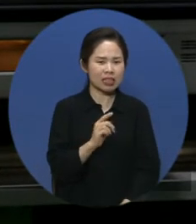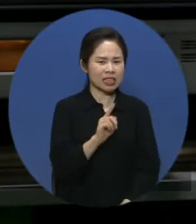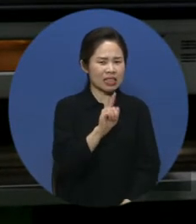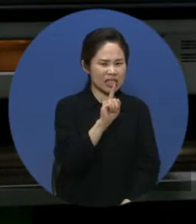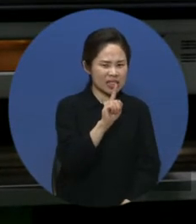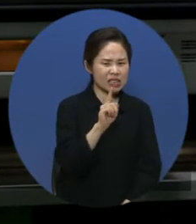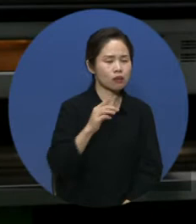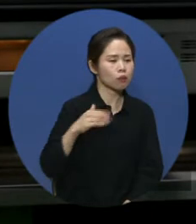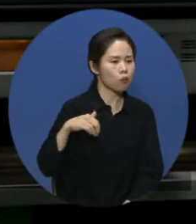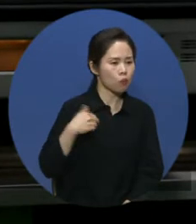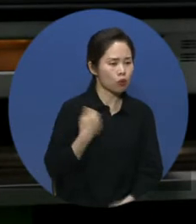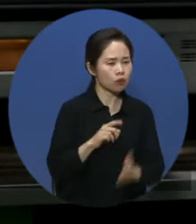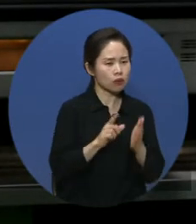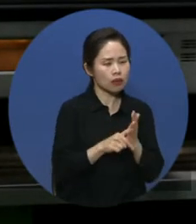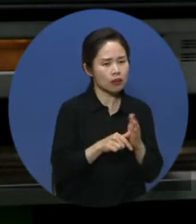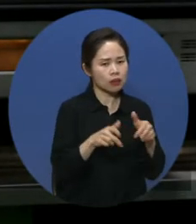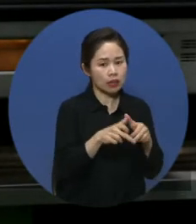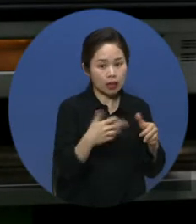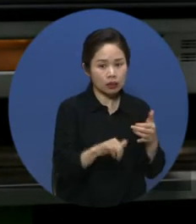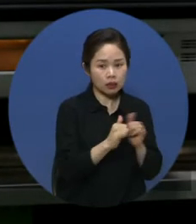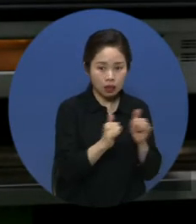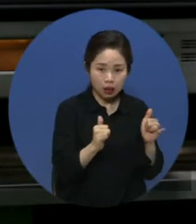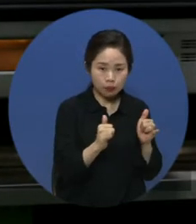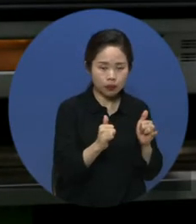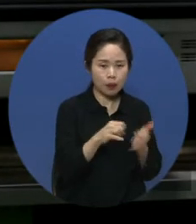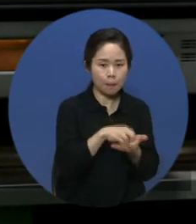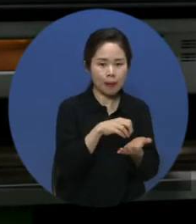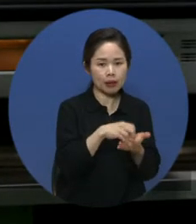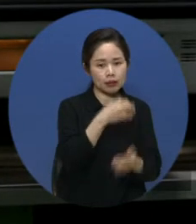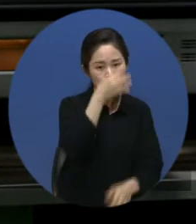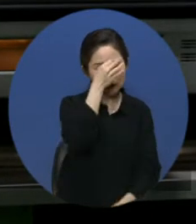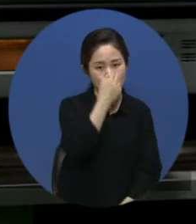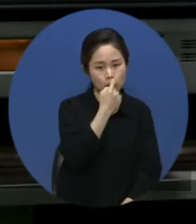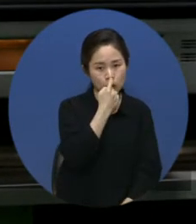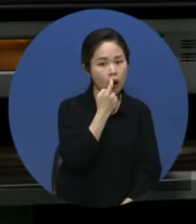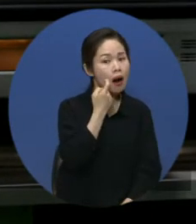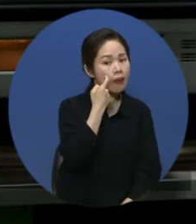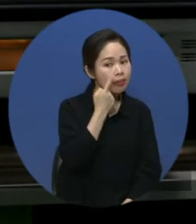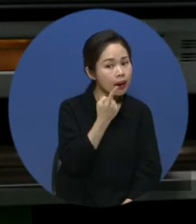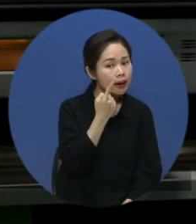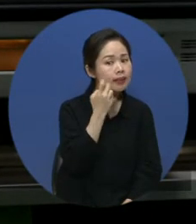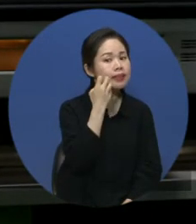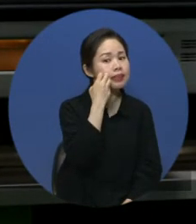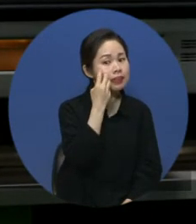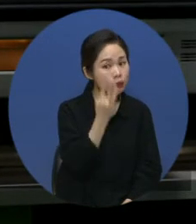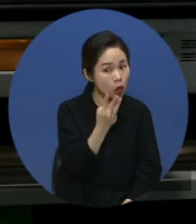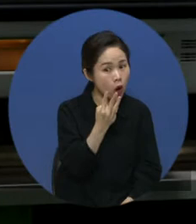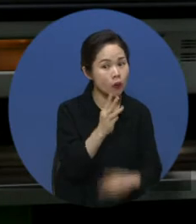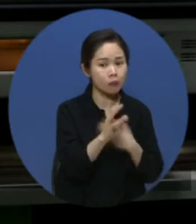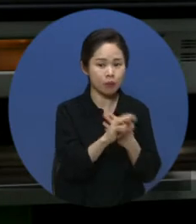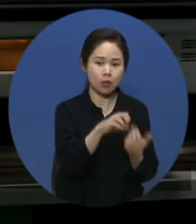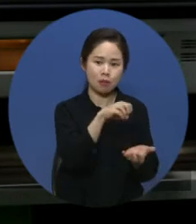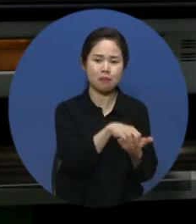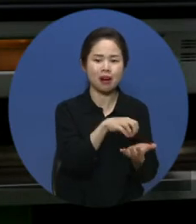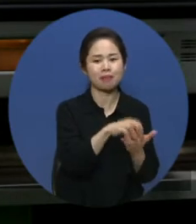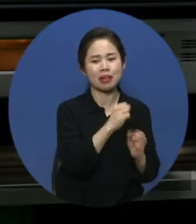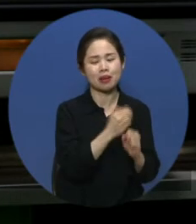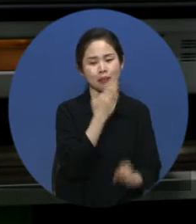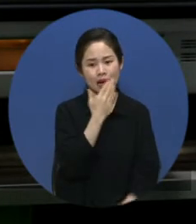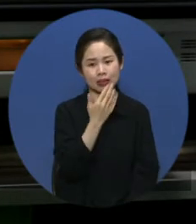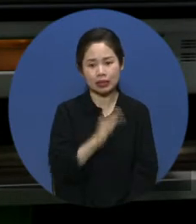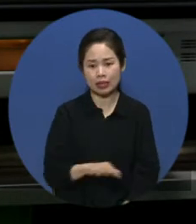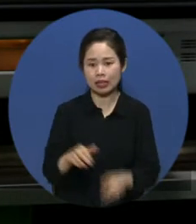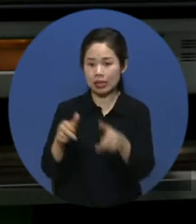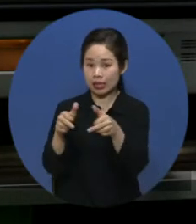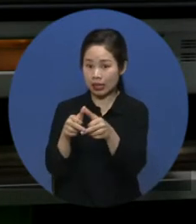일반인이라고 한다면 약 한 달에서 3개월 정도면 그래도 이렇게 빵을 만들어낼 수는 있는데 우리 친구들